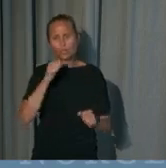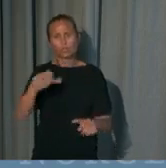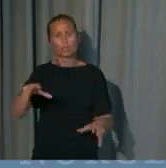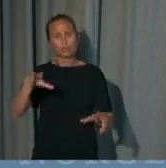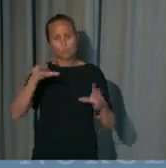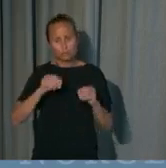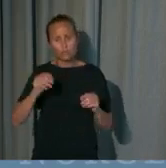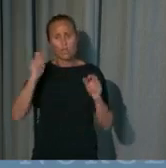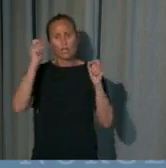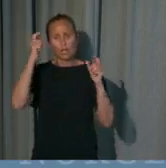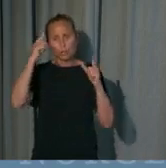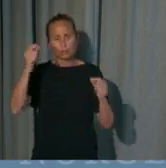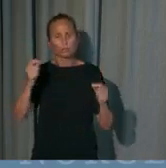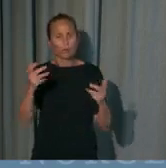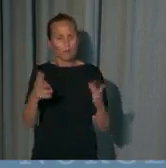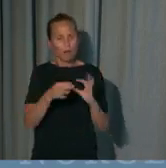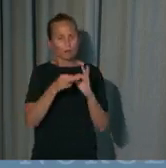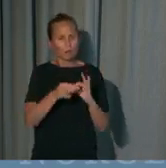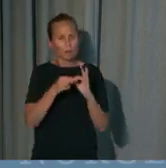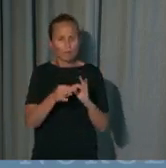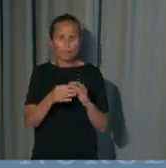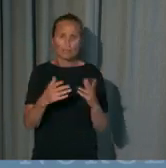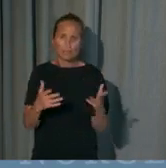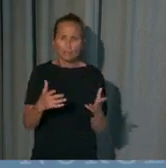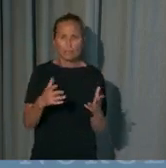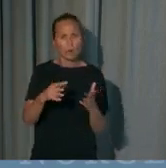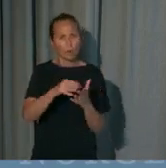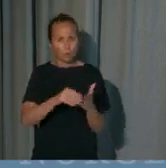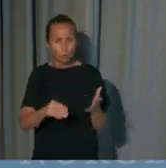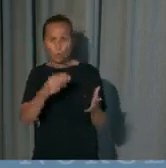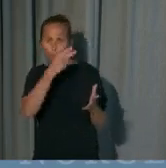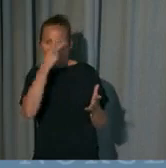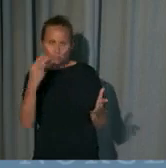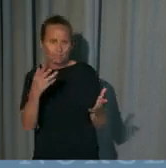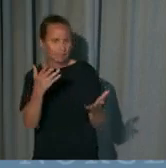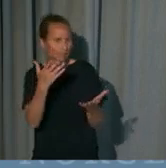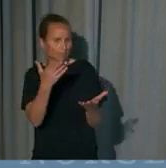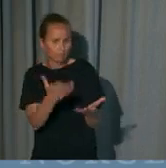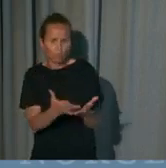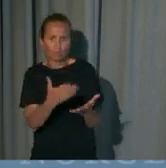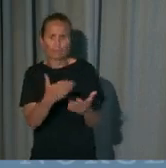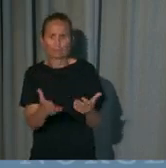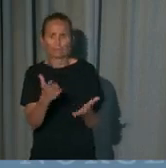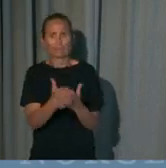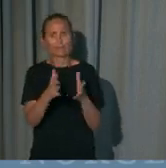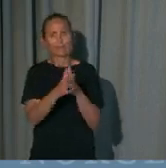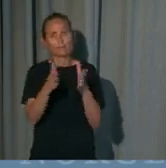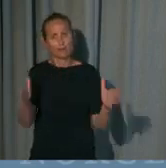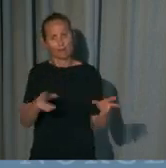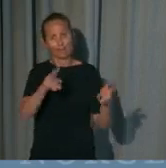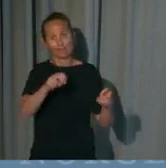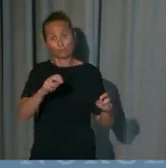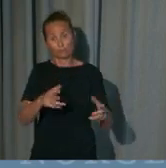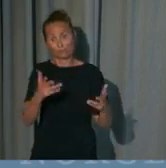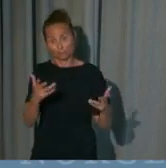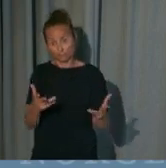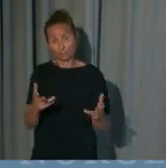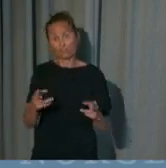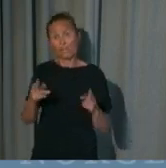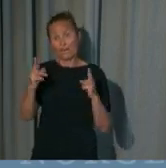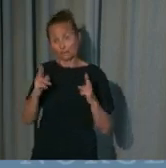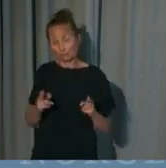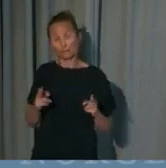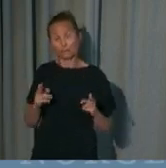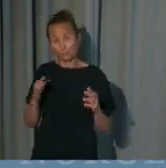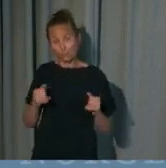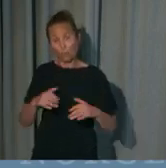hva sammenhengene her er, hvilke konklusjoner politiet trekker av den brede etterforskningen de nå gjør. Jeg har respekt for at det